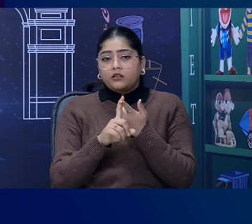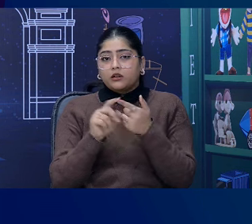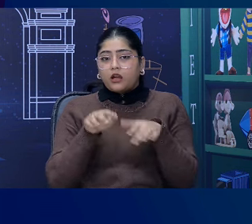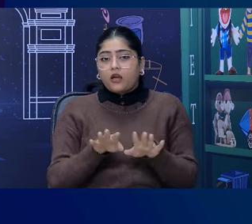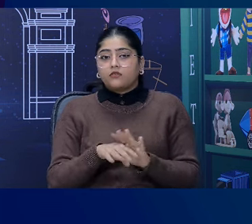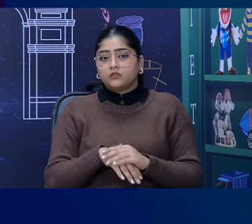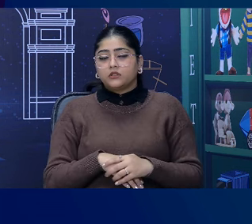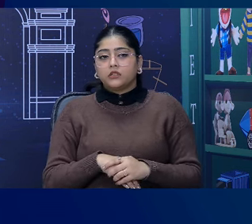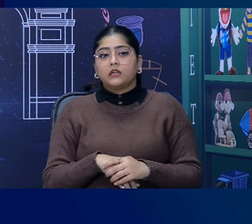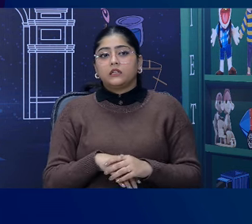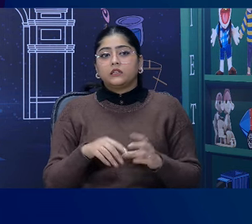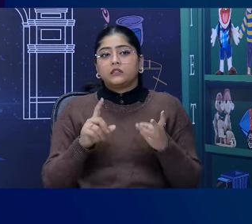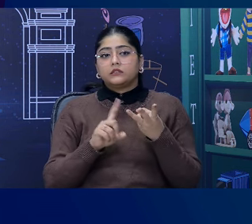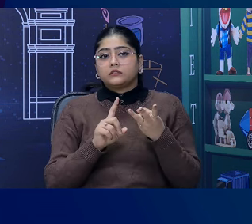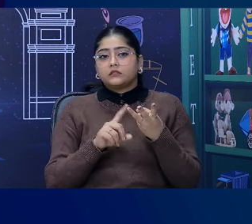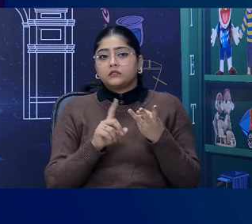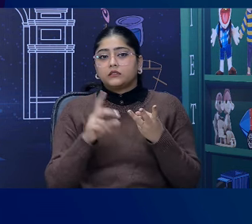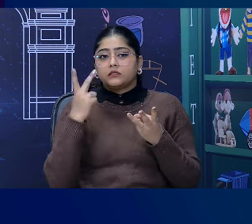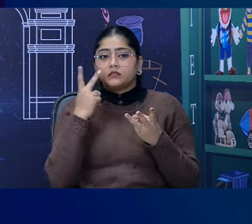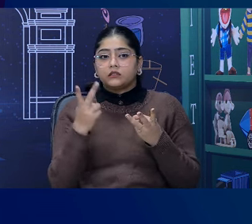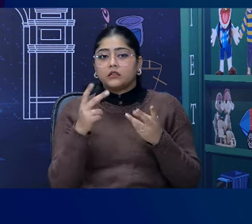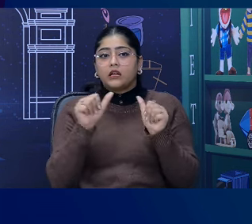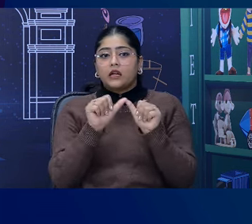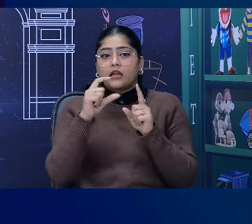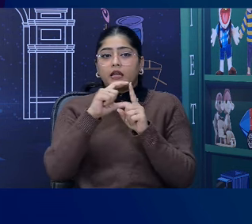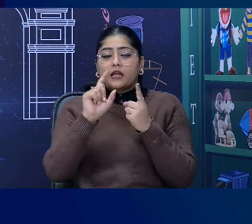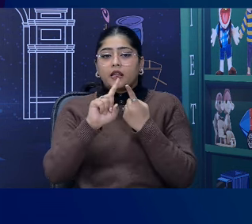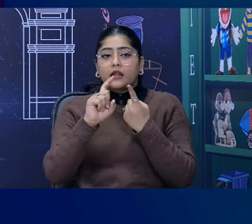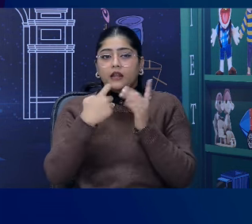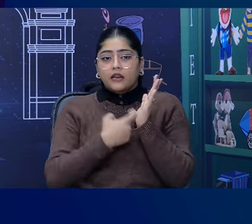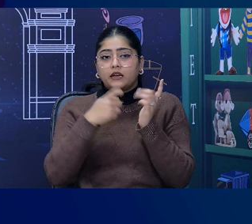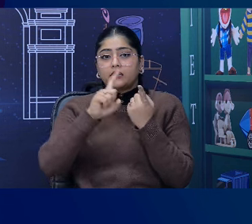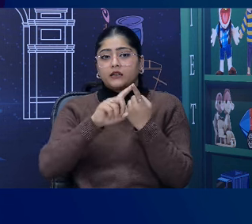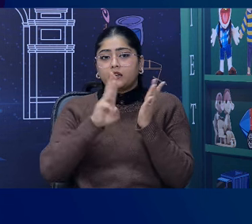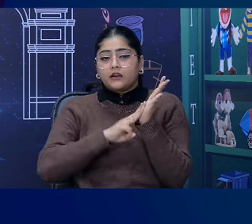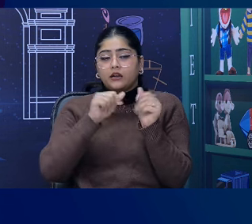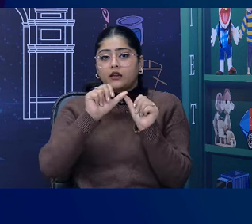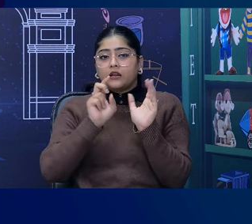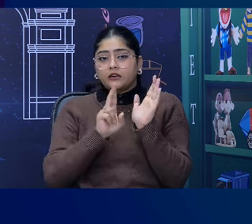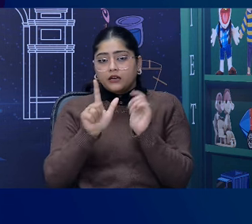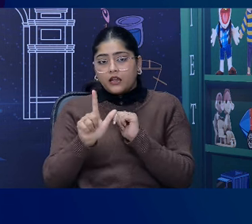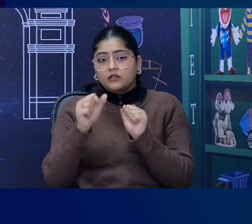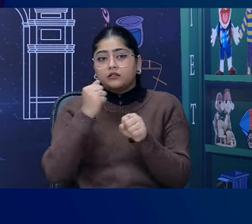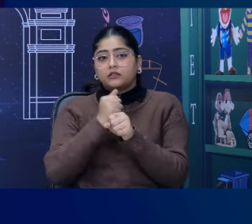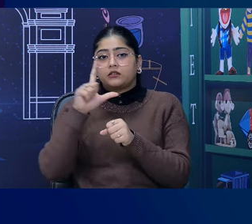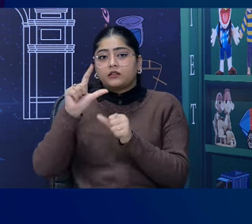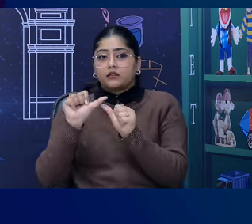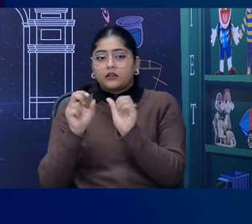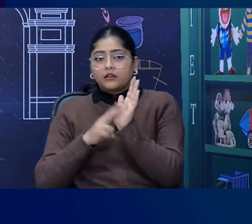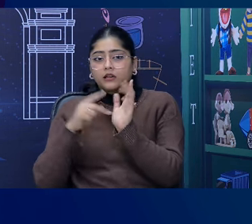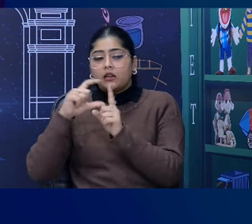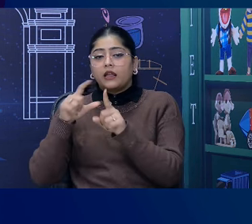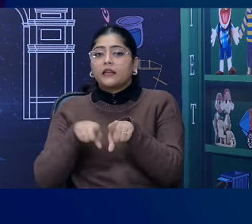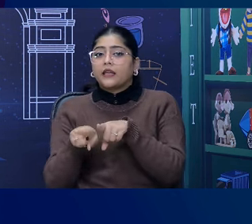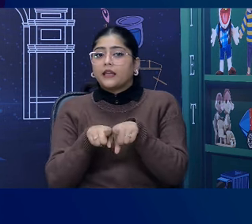लिए तीसरा होता है एड्रिनल ग्लैंड है वो एड्रीनलिन करता है जिसको हम एक पॉजिटिव हार्मोन भी बोलते हैं वो आपके जो हार्मोन सिग्नल्स